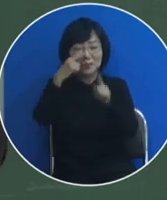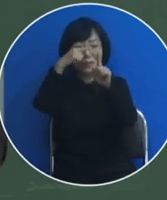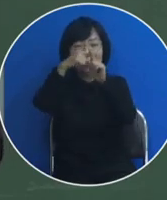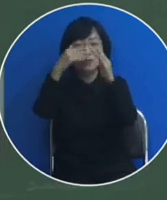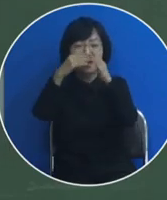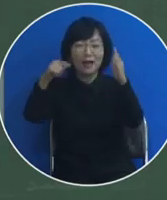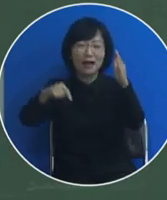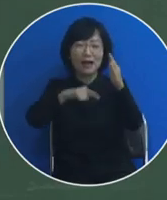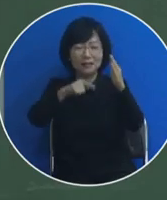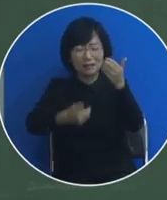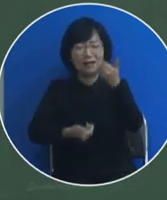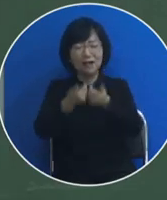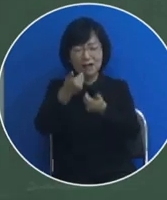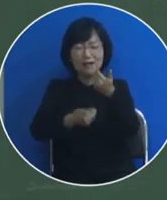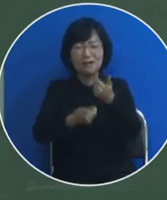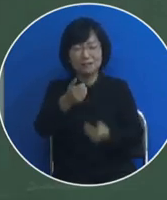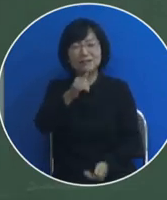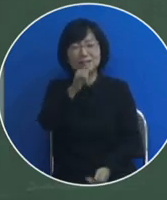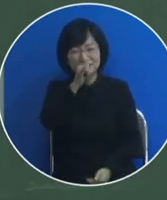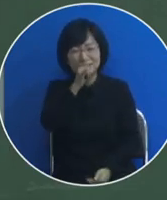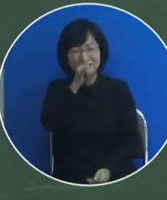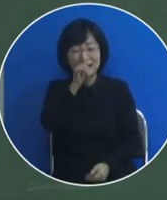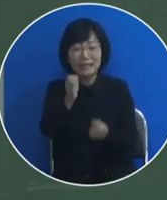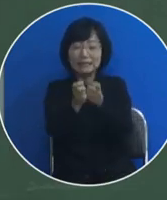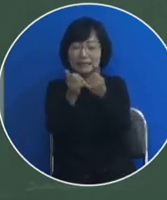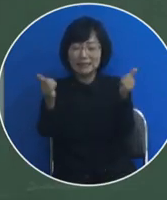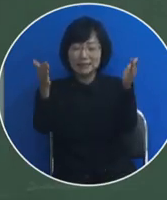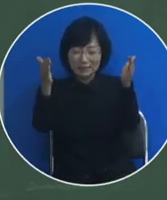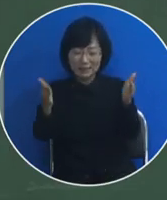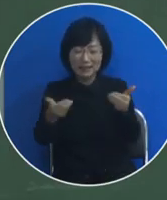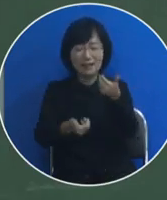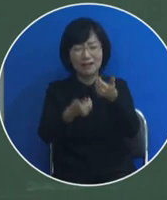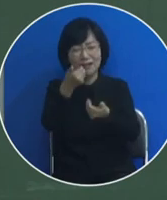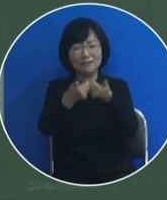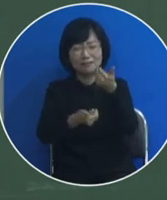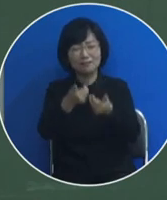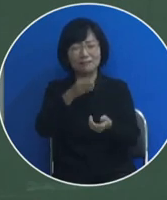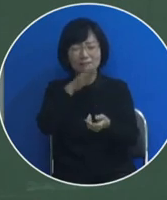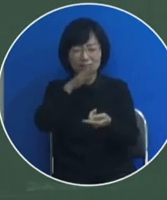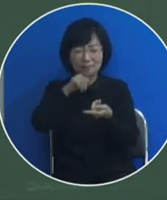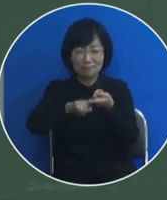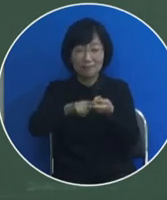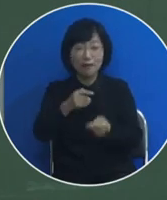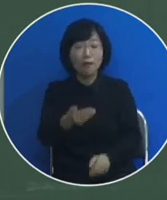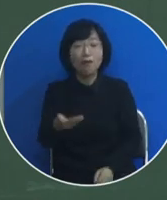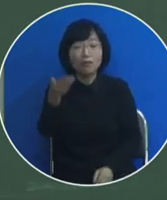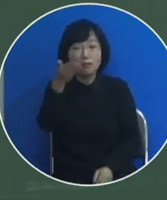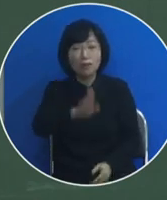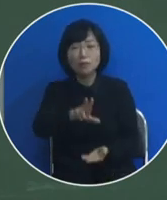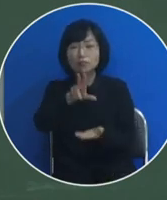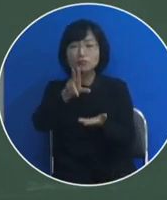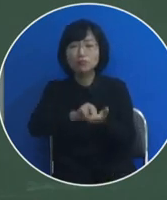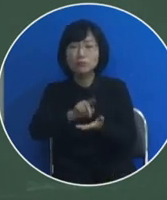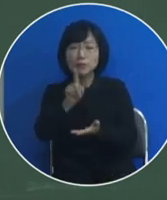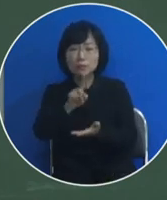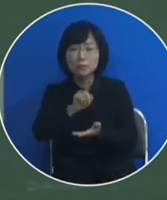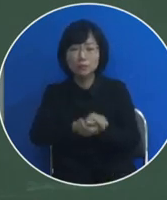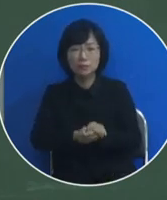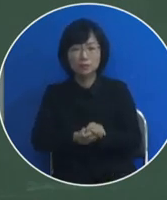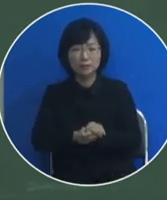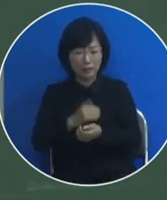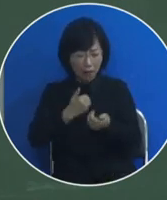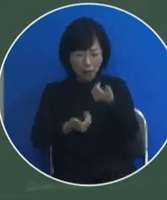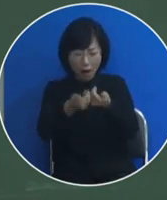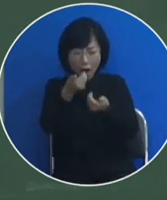그렇죠. 갈등이 없을 수가 있으면 사람 살아가는데. That in living our lives, there's no way we cannot have. 근데 문제는 그게 아니라 이 말이야. But that's not the issue. 그 미래가 불안하죠.